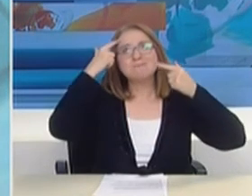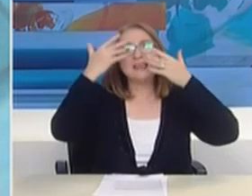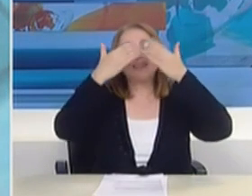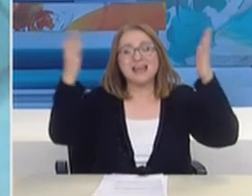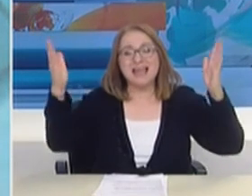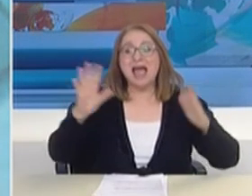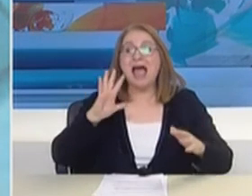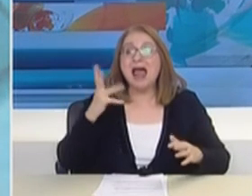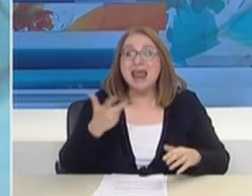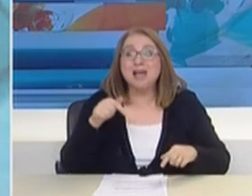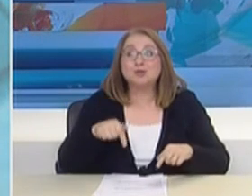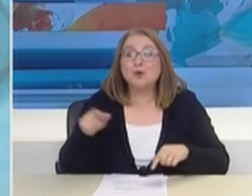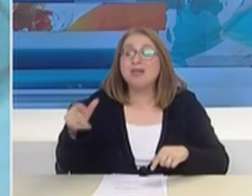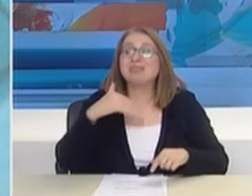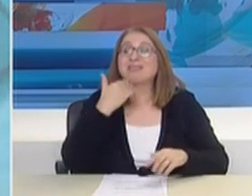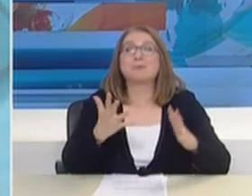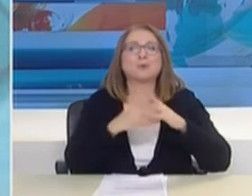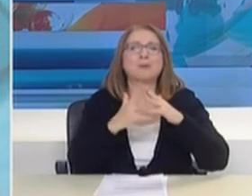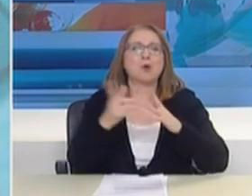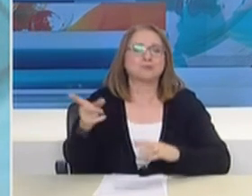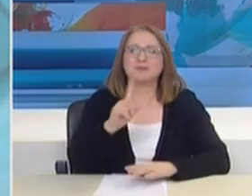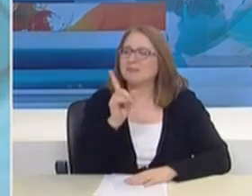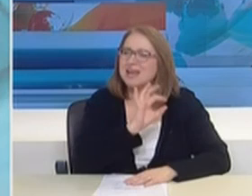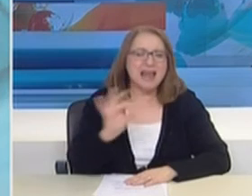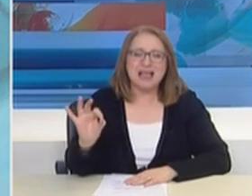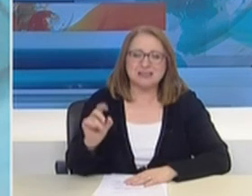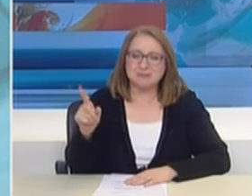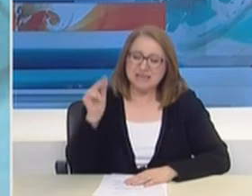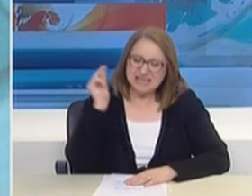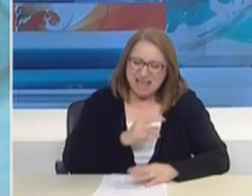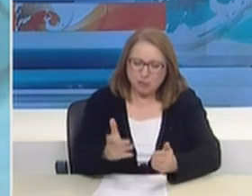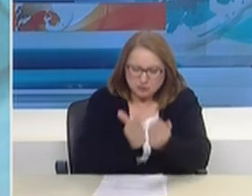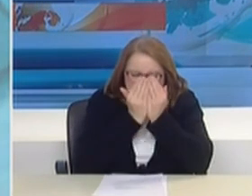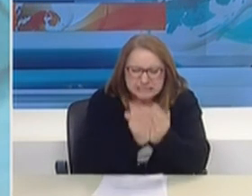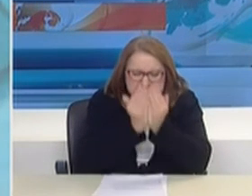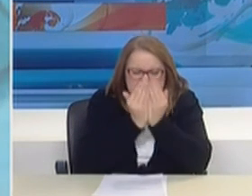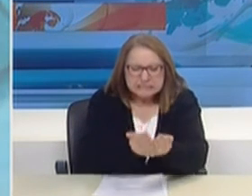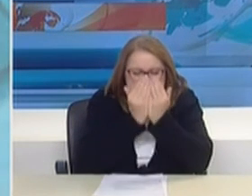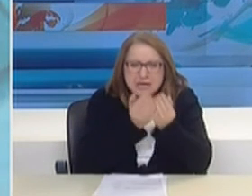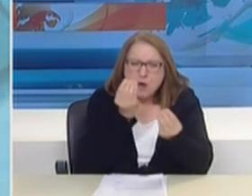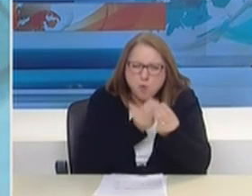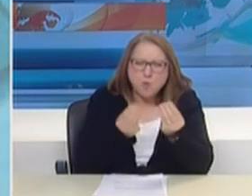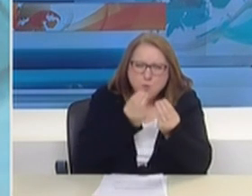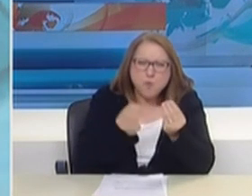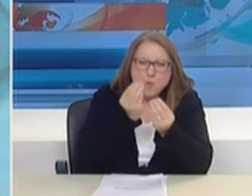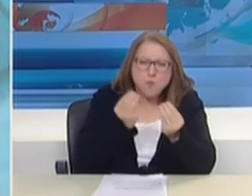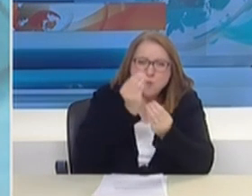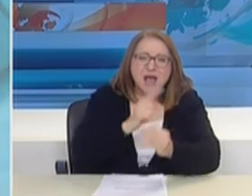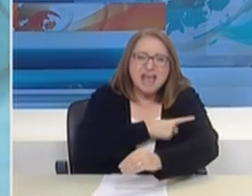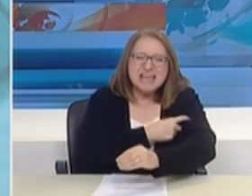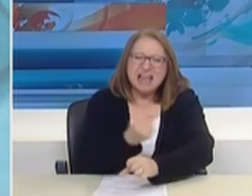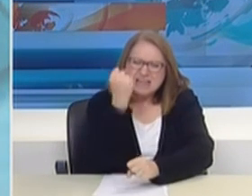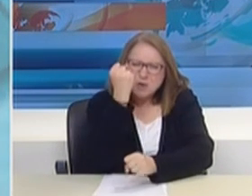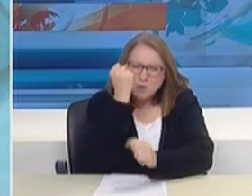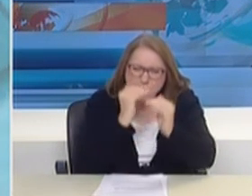να διαβάσουν πολύ και βαθιά, να γίνουν 10 φορές καλύτεροι γιατροί από μας και μόλις μας διαδεχτούν να προσφέρουν πολύ